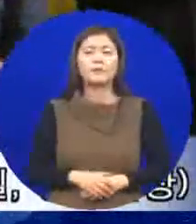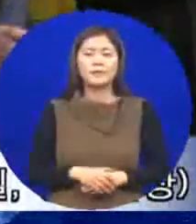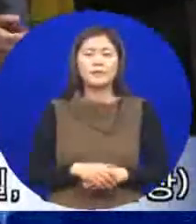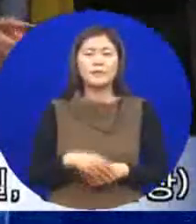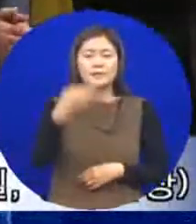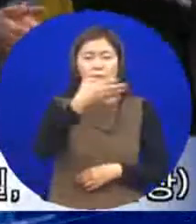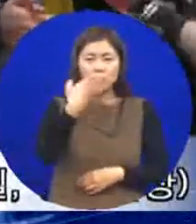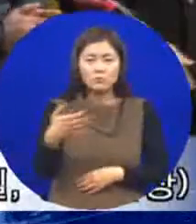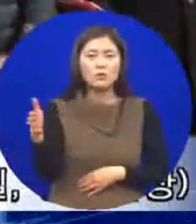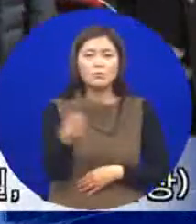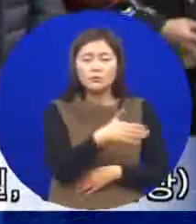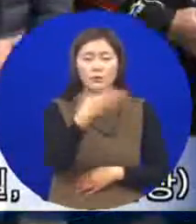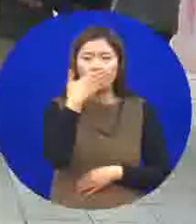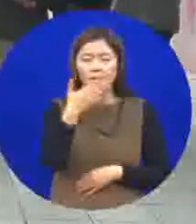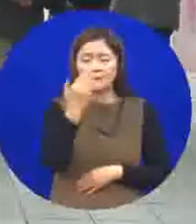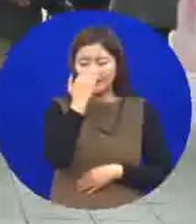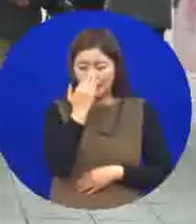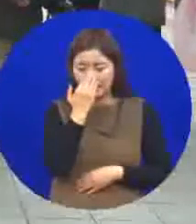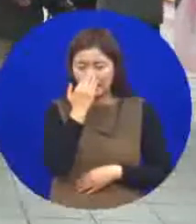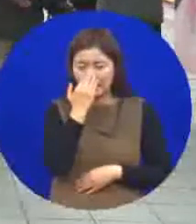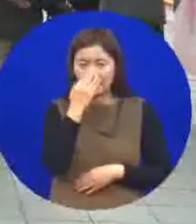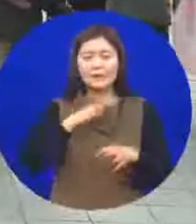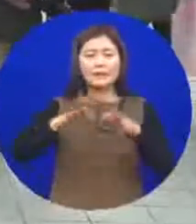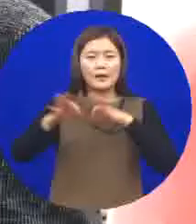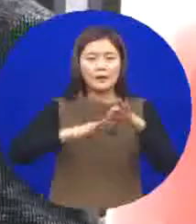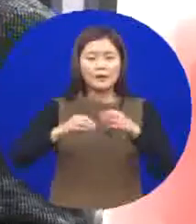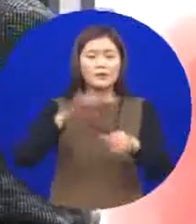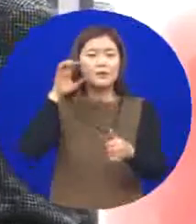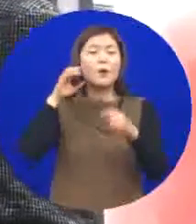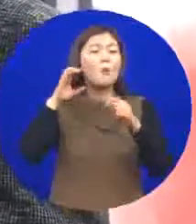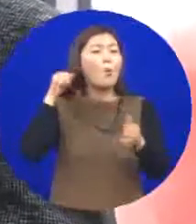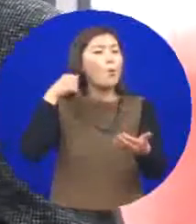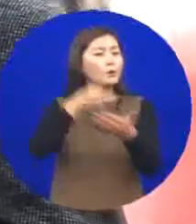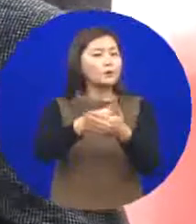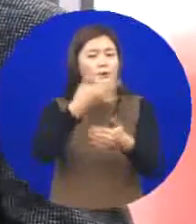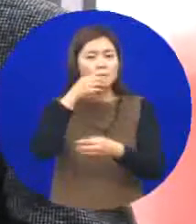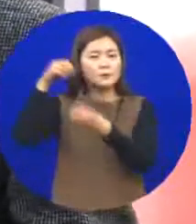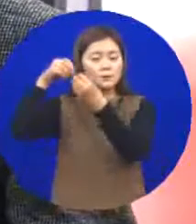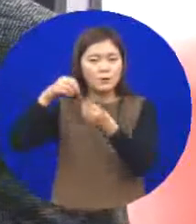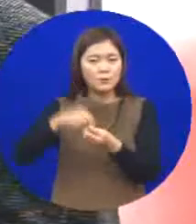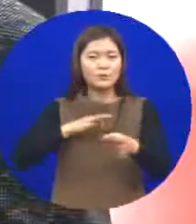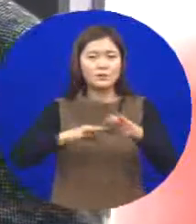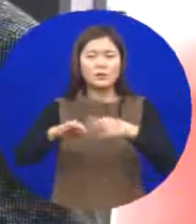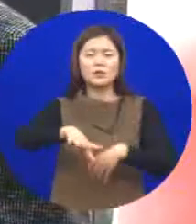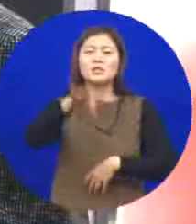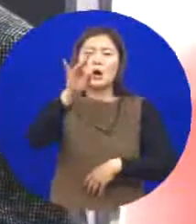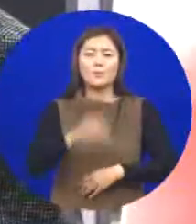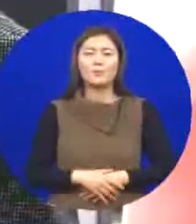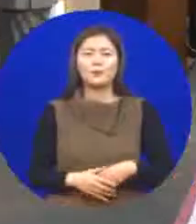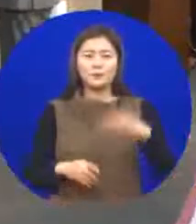사회복지공동모금회가 2009년부터 나눔을 실천하는 착한 가게를 선정해온 이후 전통시장에 지정한 것은 이번이